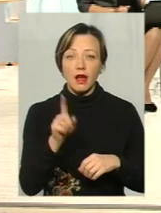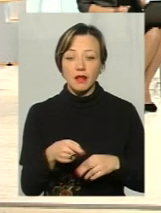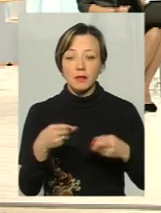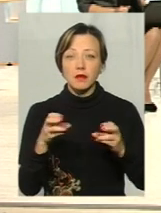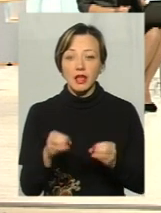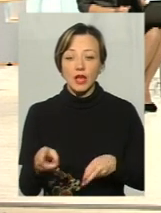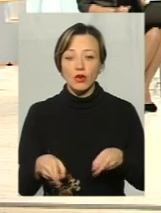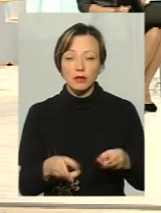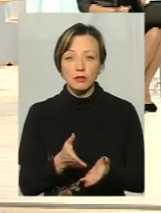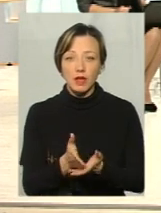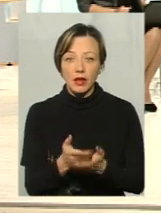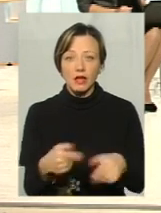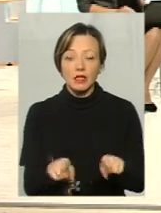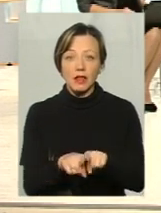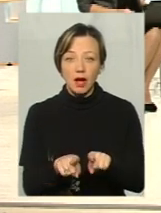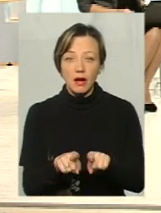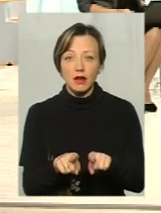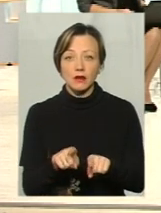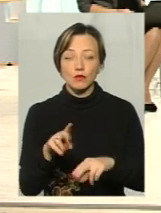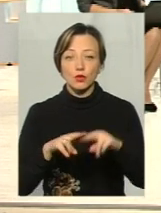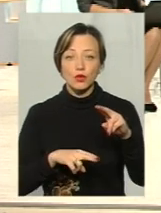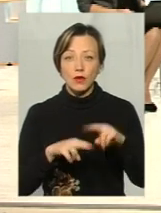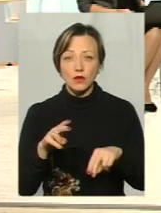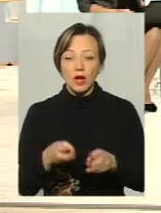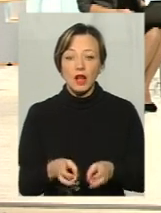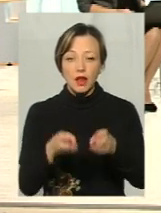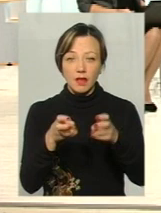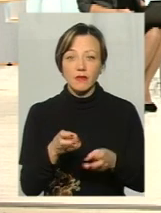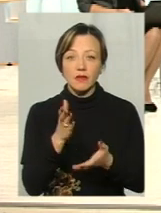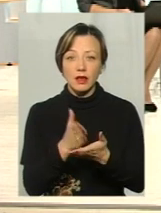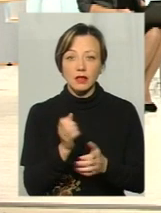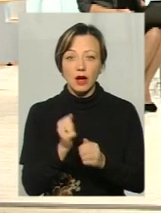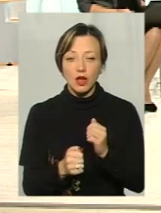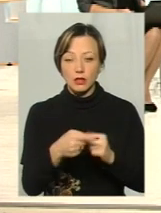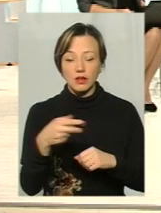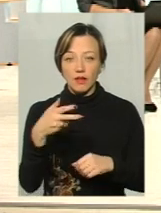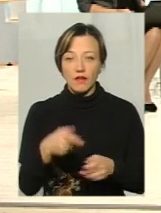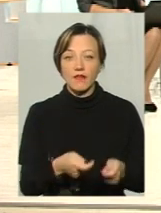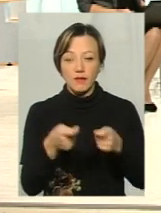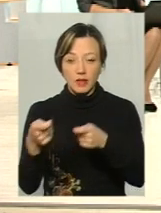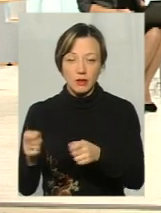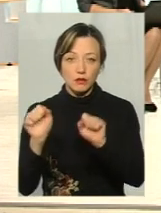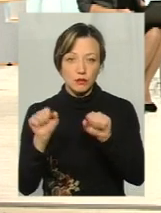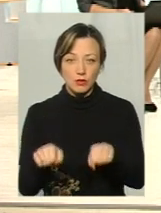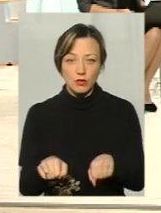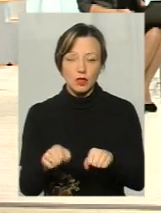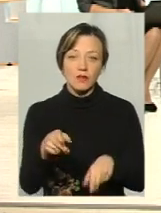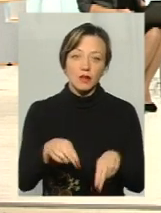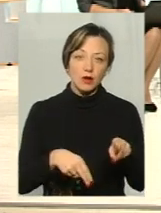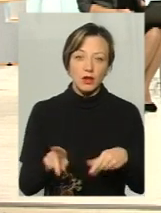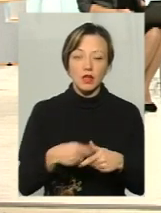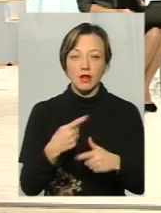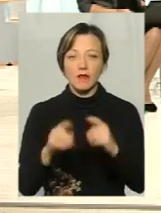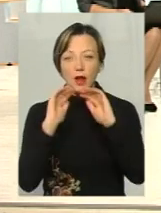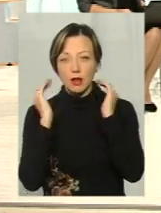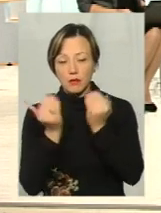хирургичный профиль, там так лекарня сбудована, что лифты есть на каждом этаже. Вынес отделение и можешь доставлять или в хирургию, или